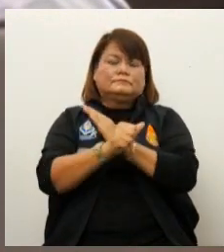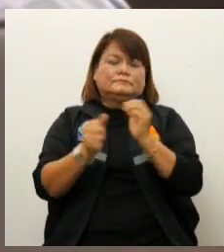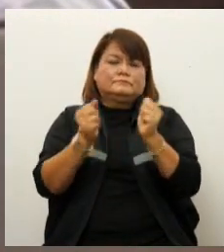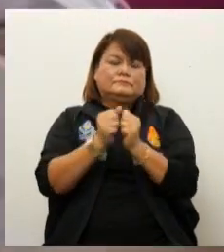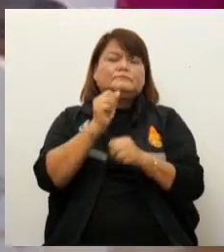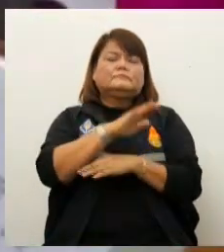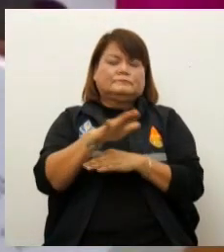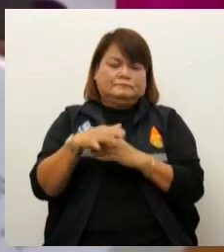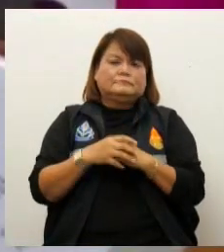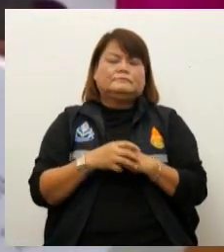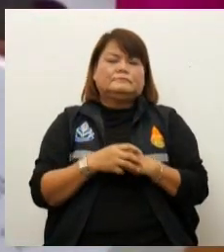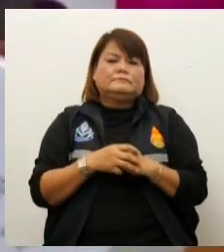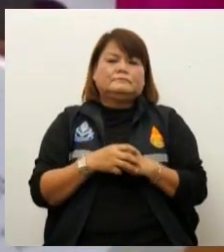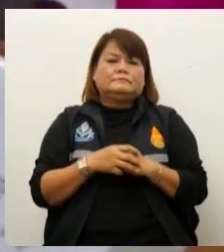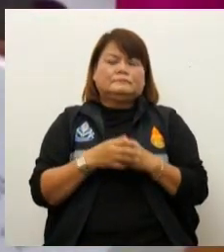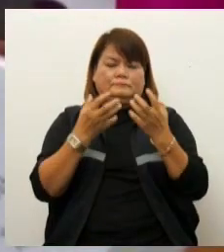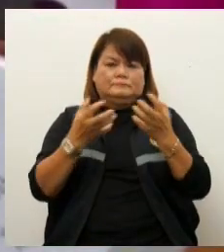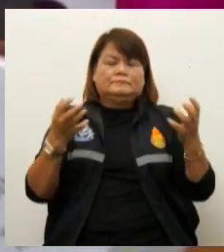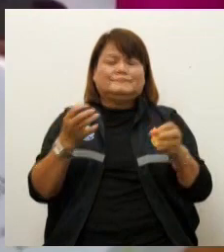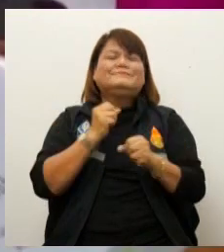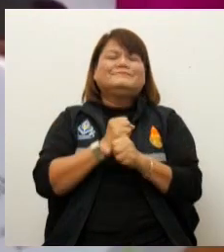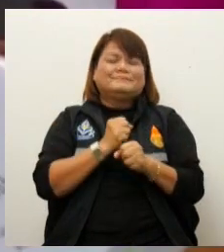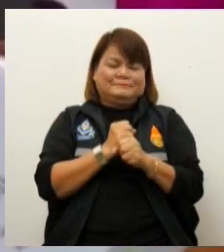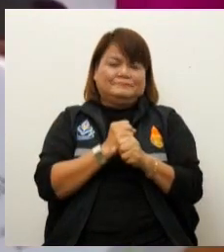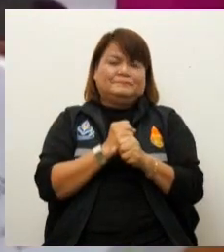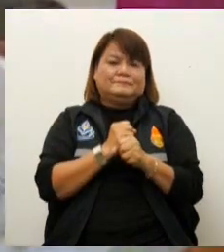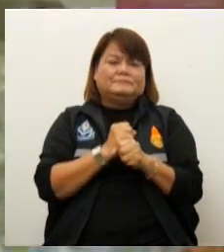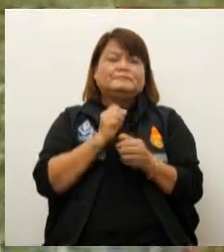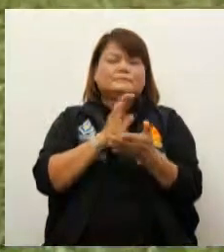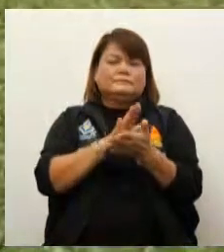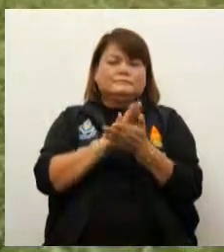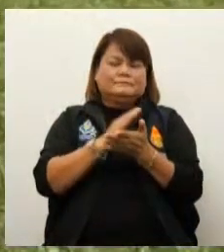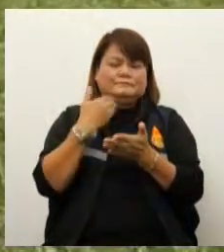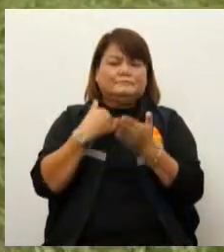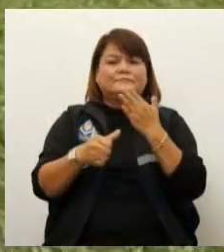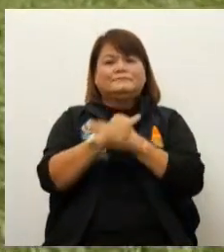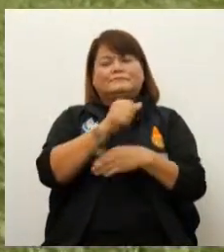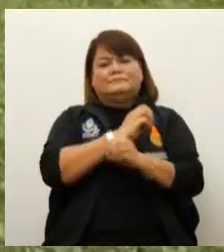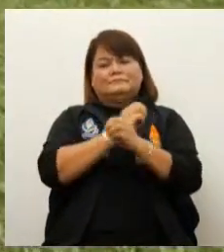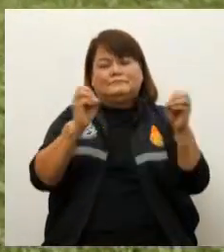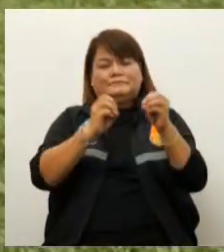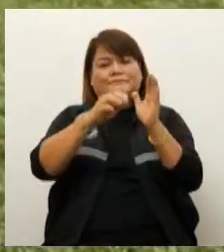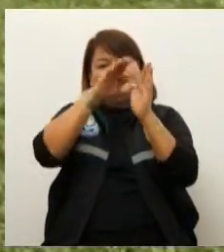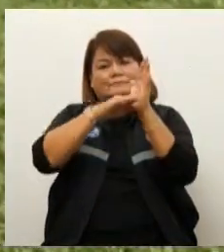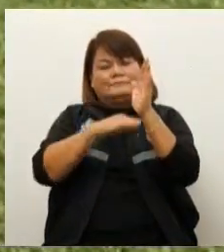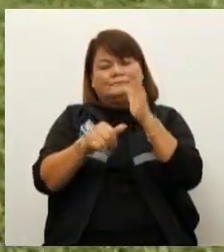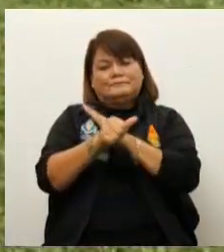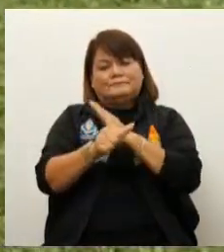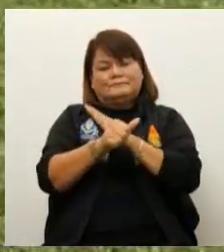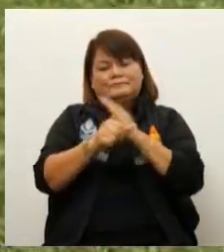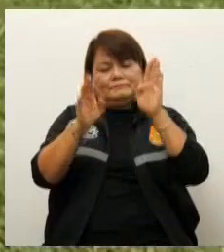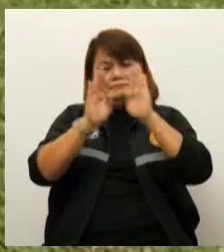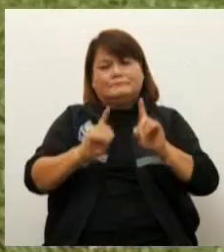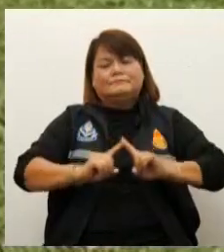างๆผลการดำเนินงานโรงเรียนมีความปลอดภัยลดการเกิดอุบัติเหตุในรูปแบบต่